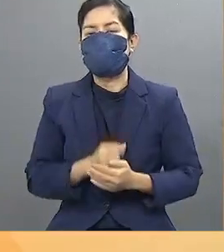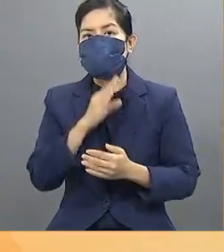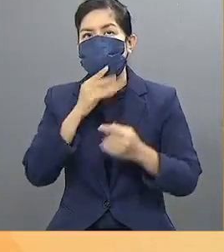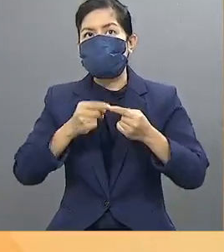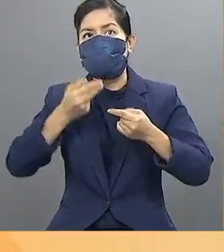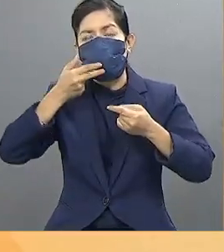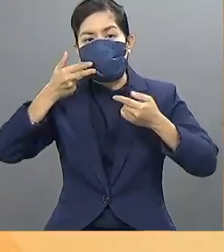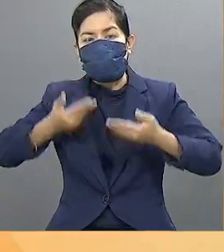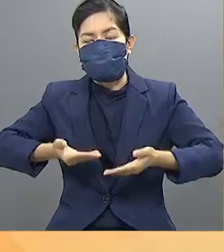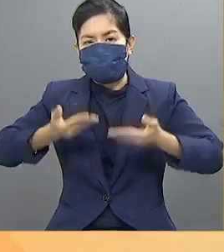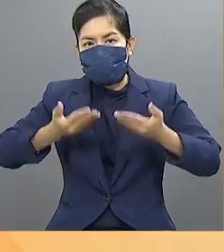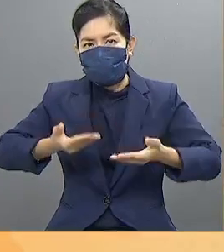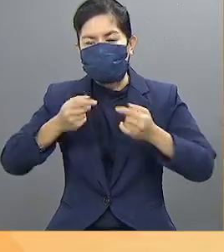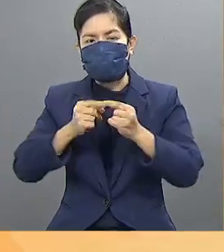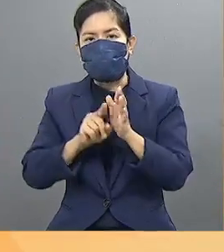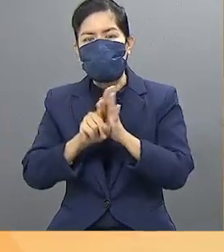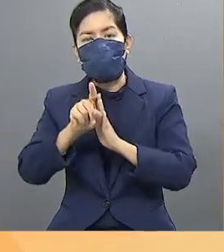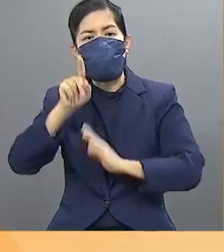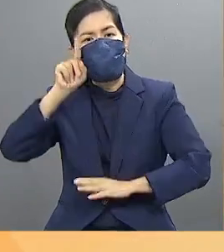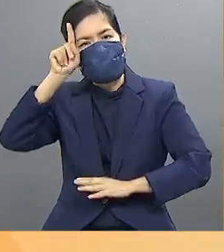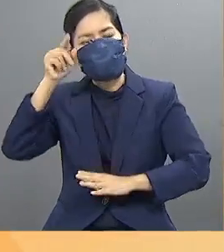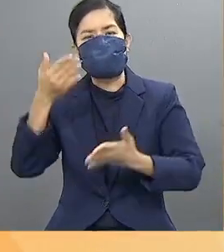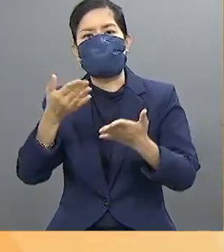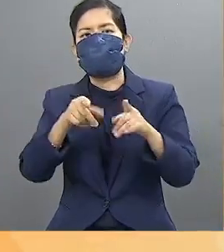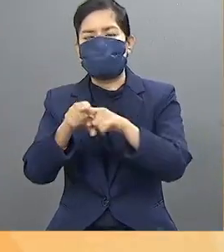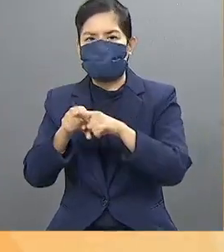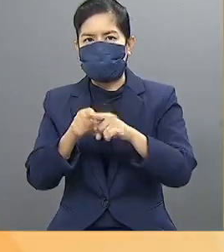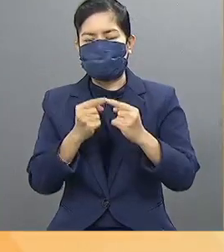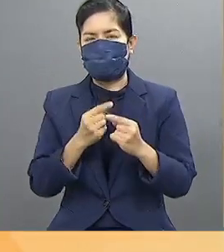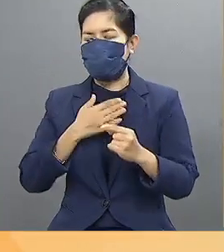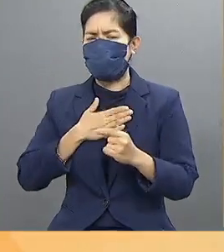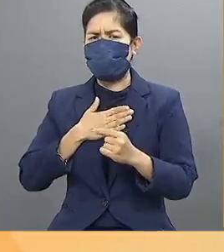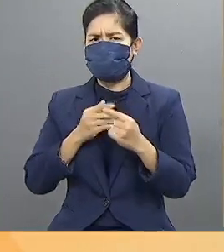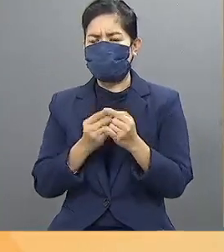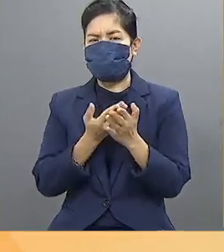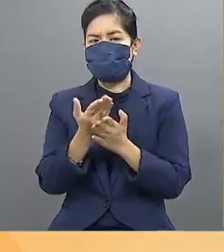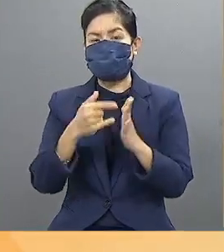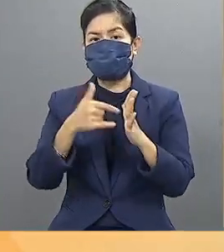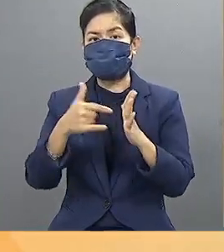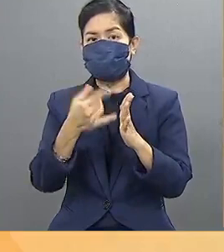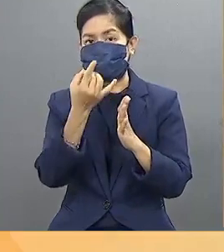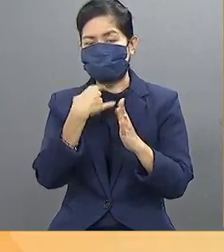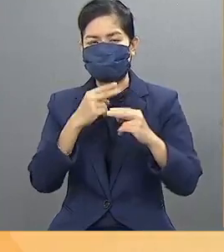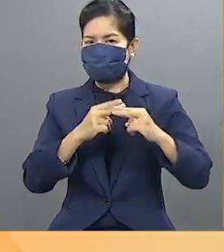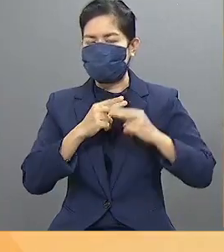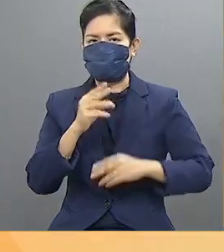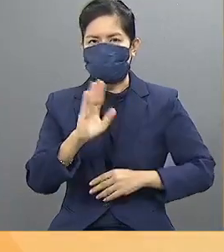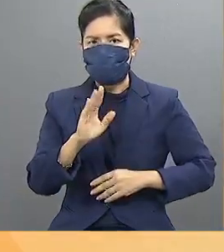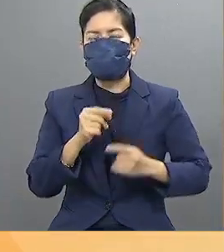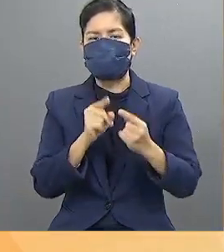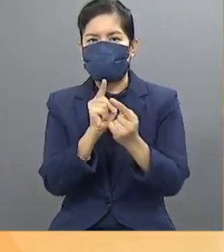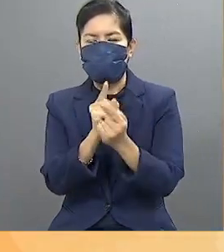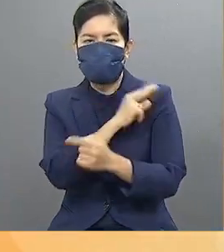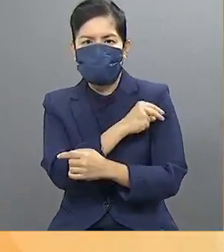กติรักษากับแพทย์สม่ำเสมออย่าไปซื้อยากินเองเพราะยาบางตัวก็มีพิษต่อไตจ ะ กินยาอะไรที่กินต่อเนื่องเกินหลายวันต้องปรึกษาแ